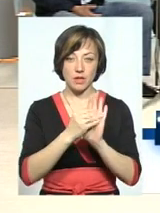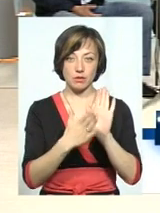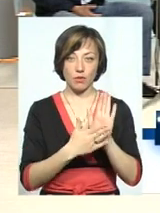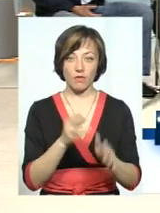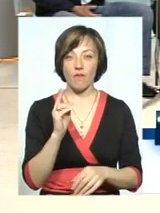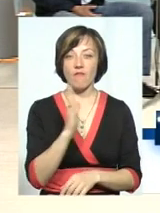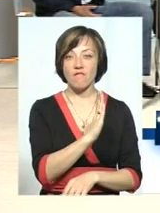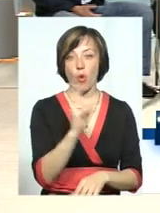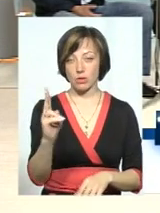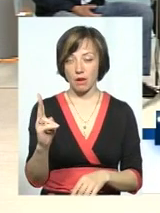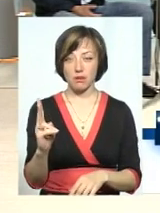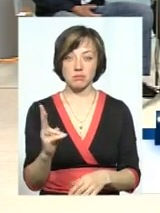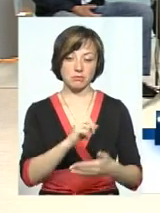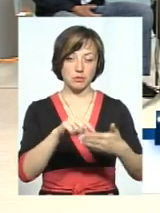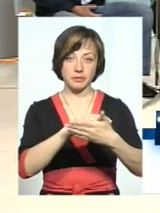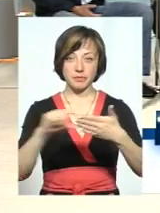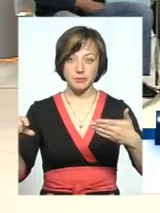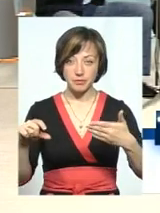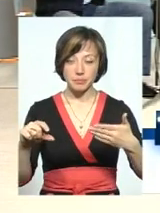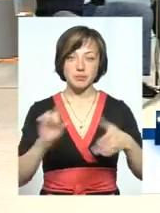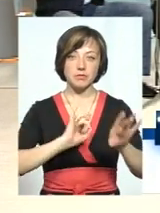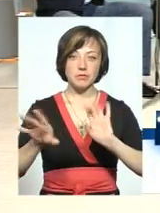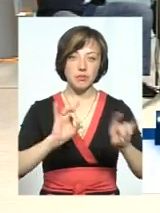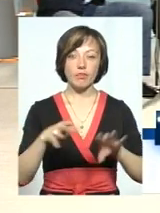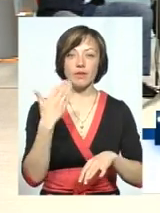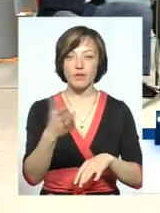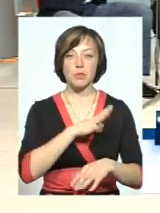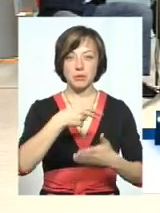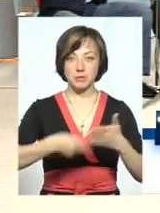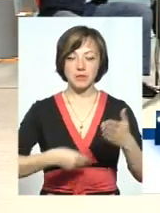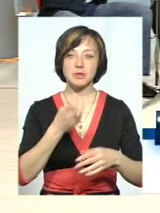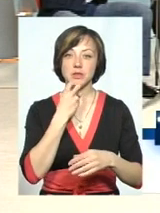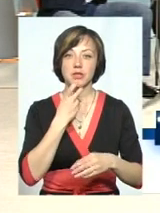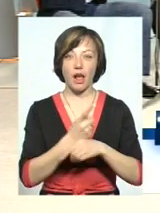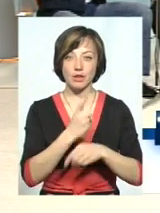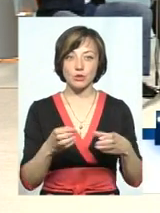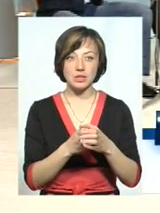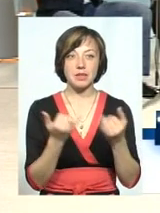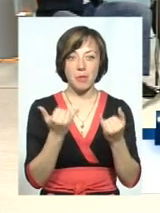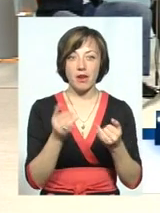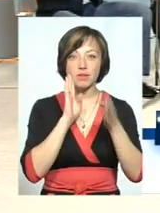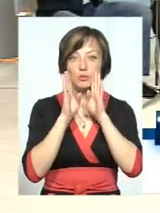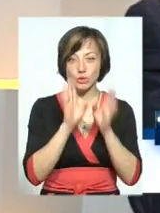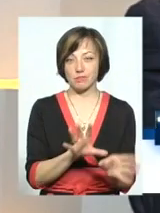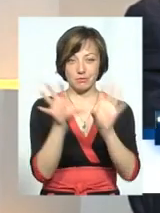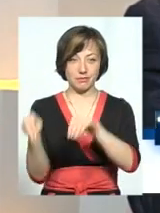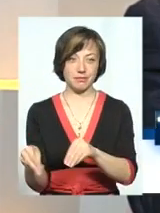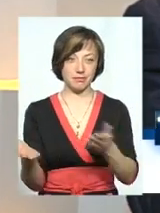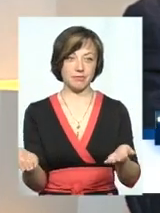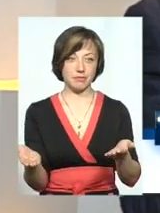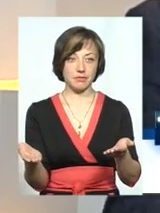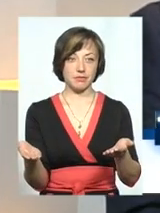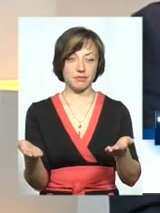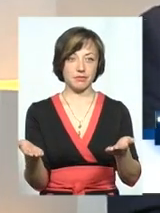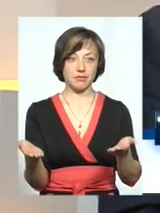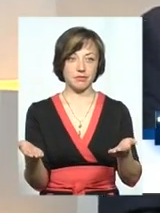зареєстрований ВКонтакті. По номеру телефону йде таргетована реклама. Ви були підписані на смішні анекдоти. Тепер ми в Фейсбуці. Ну, все